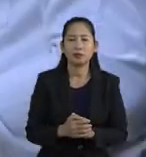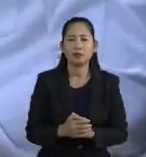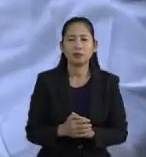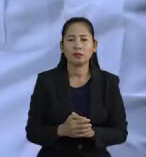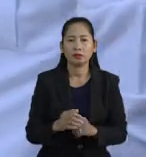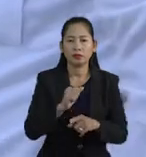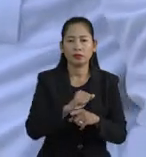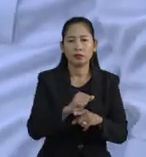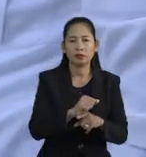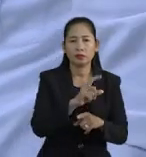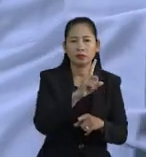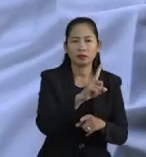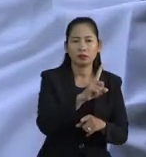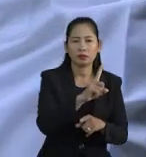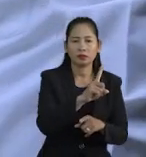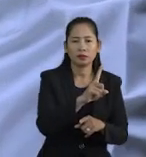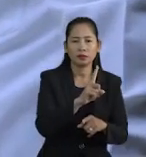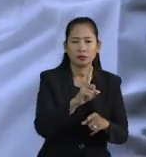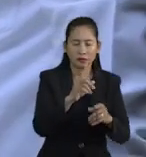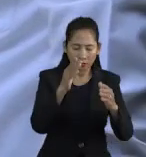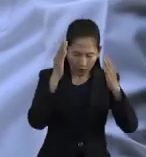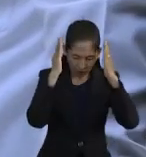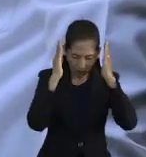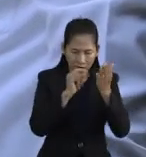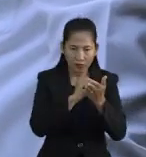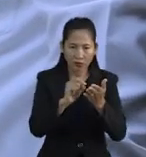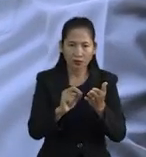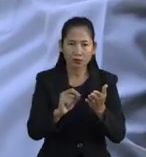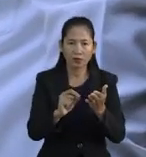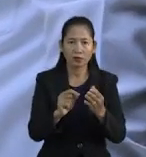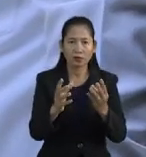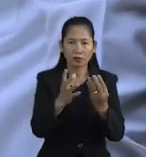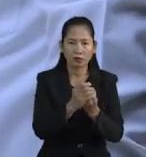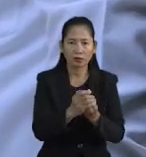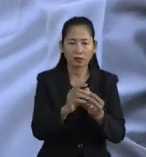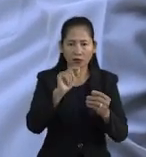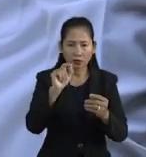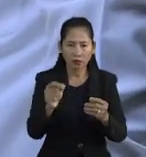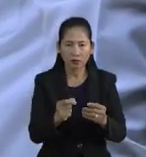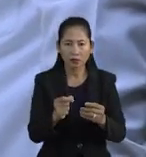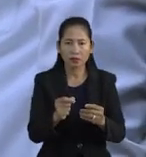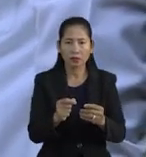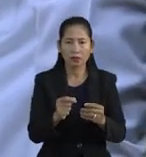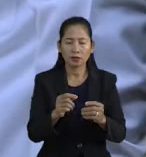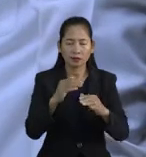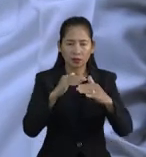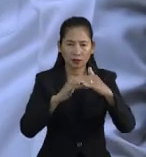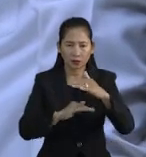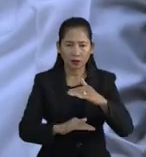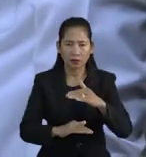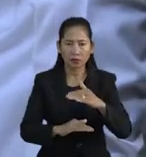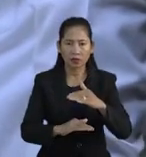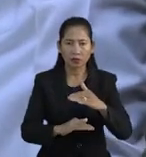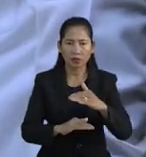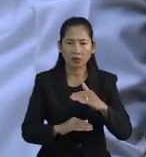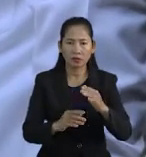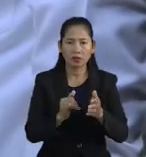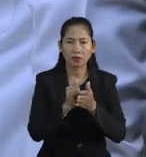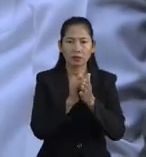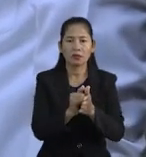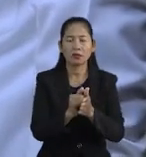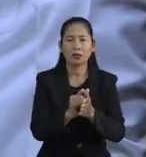pi lùm hạt tí muối nè chấu sò xế chấm nuốt tu sụp hiện hàng cào